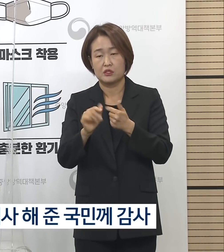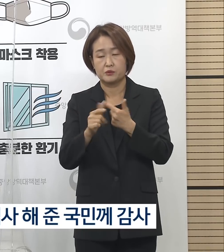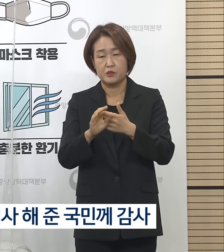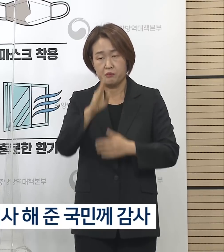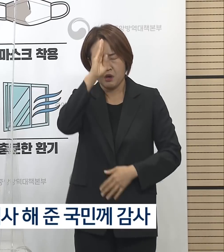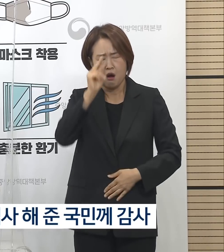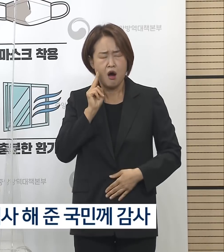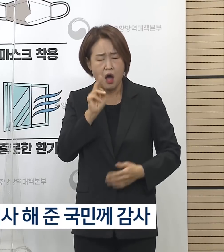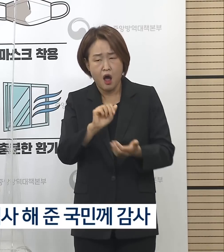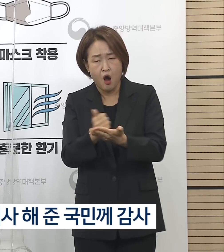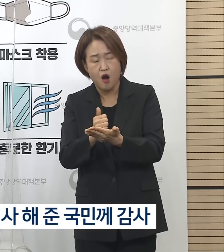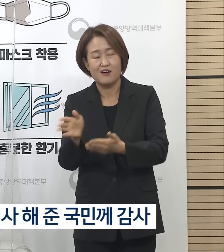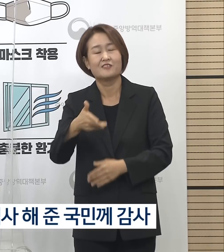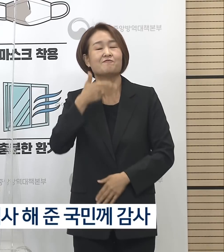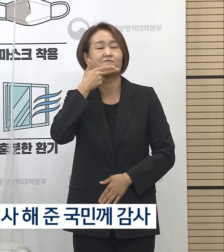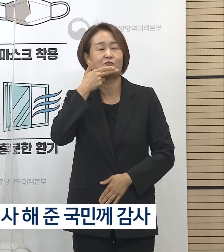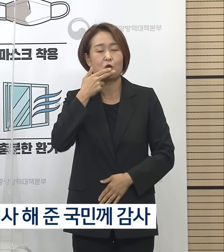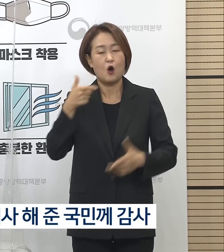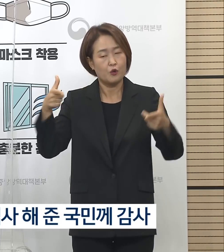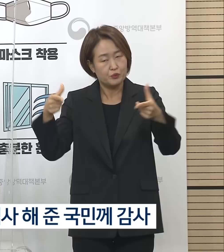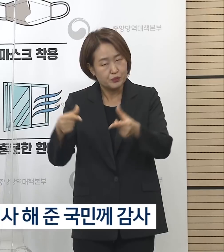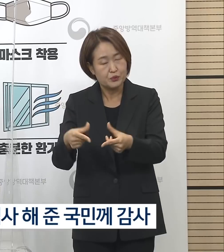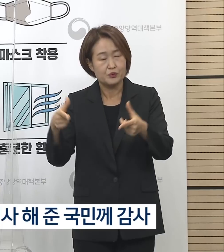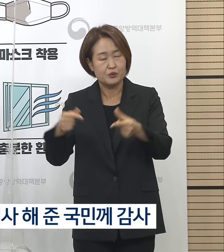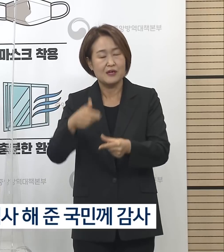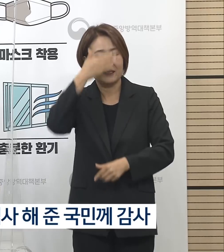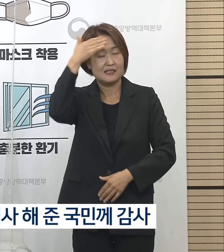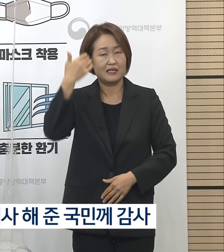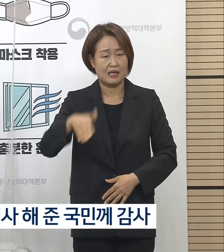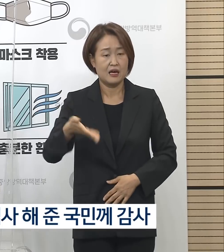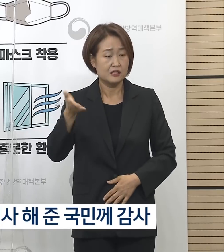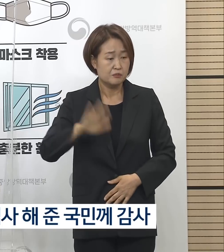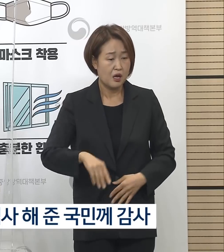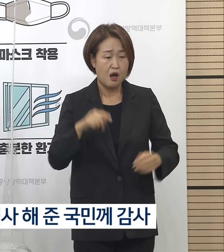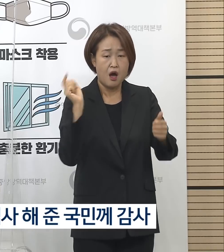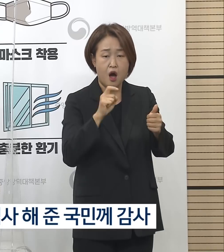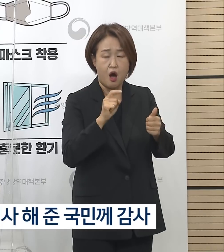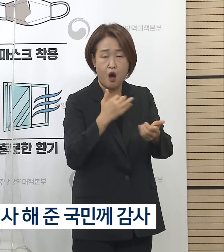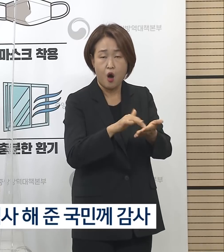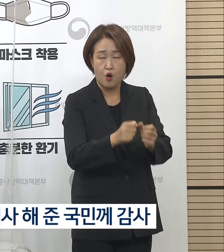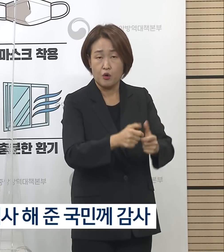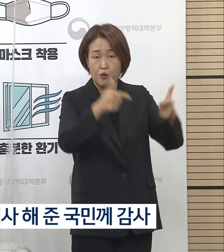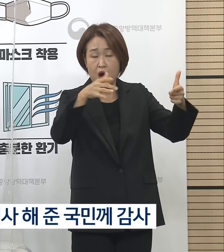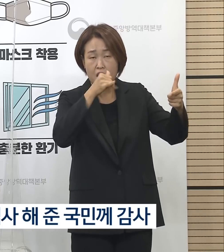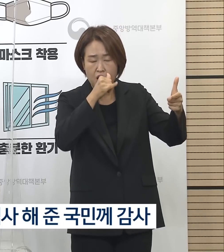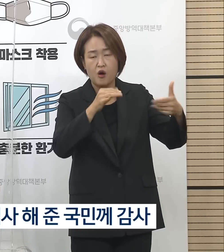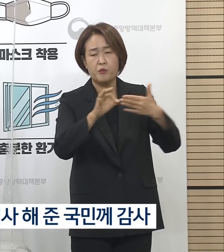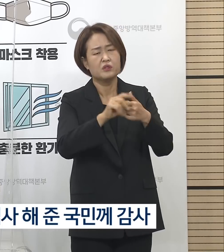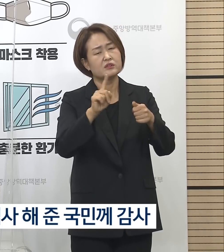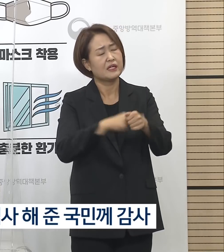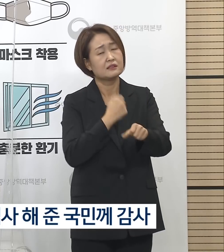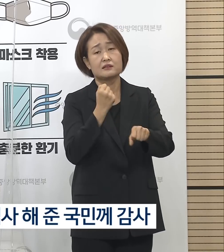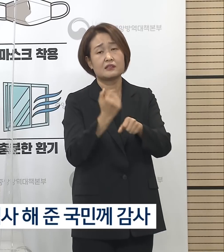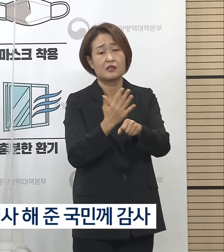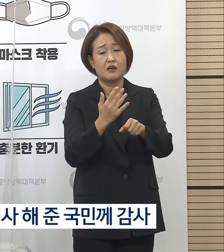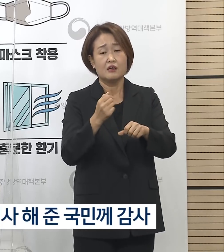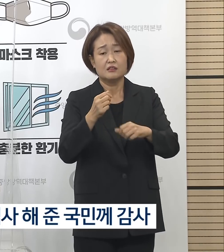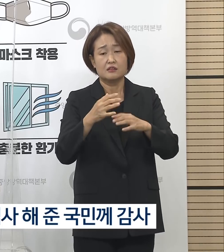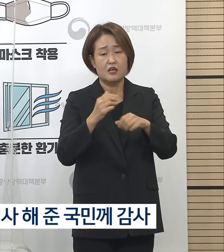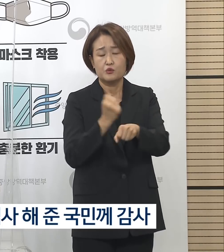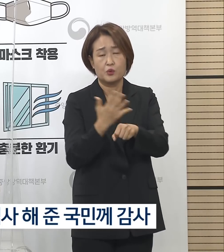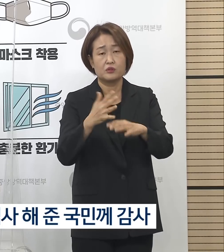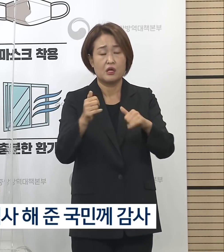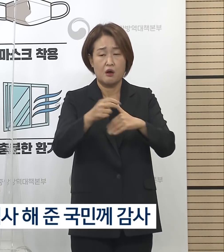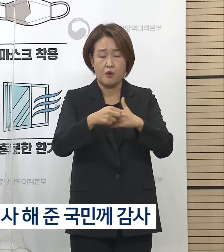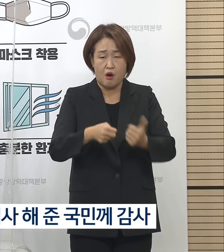상황입니다. 하지만 확진자가 계속 증가하게 되면 뒤따라서 입원과 위중증 사례도 증가하여